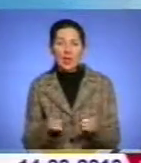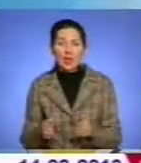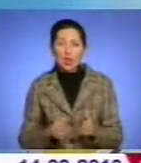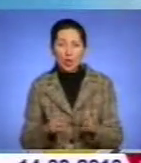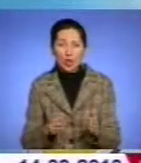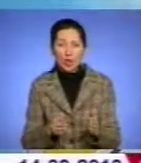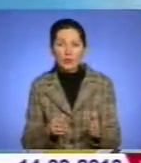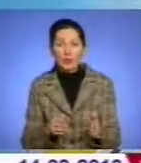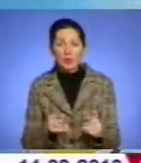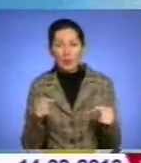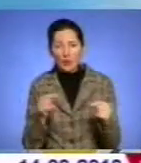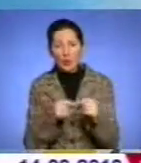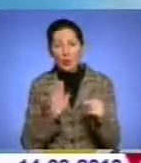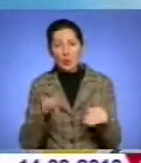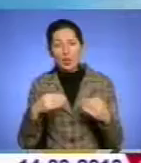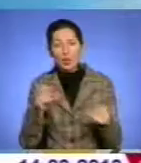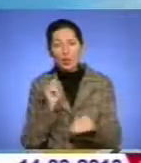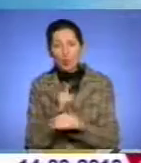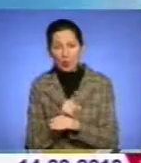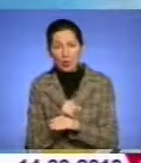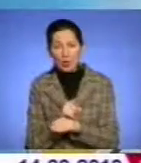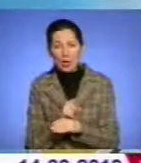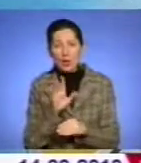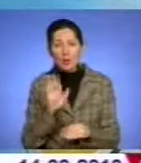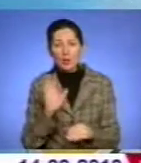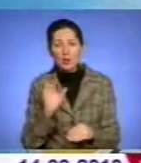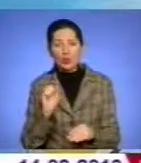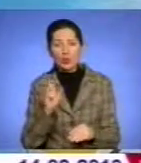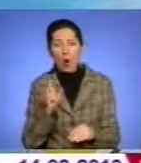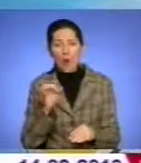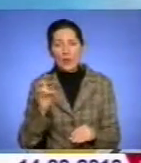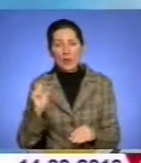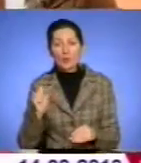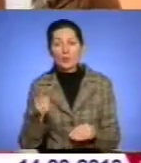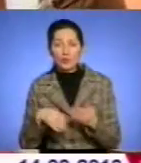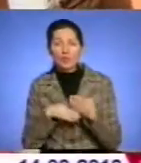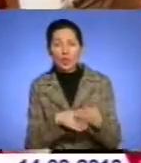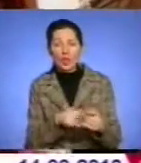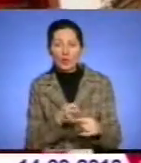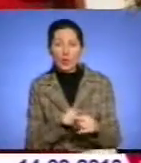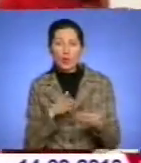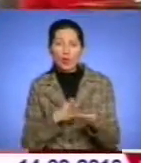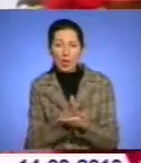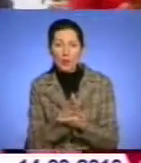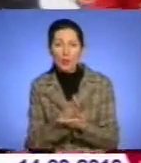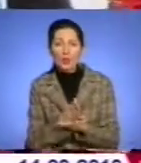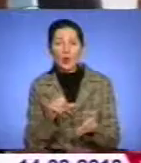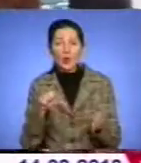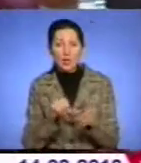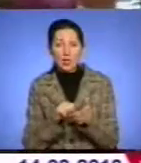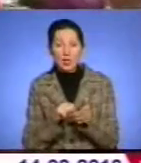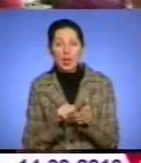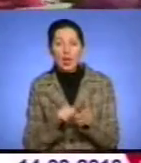думаю, було дане доручення Валентином Антоновичем Гуп'яна все-таки посприяти в певному напрямку. Учасників воркшопу запросили на